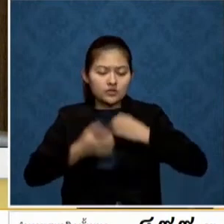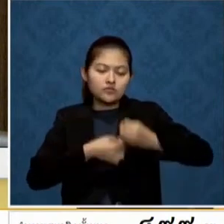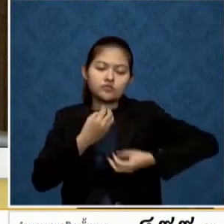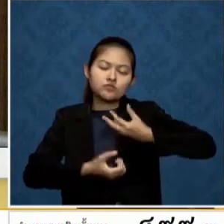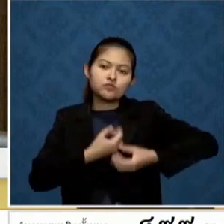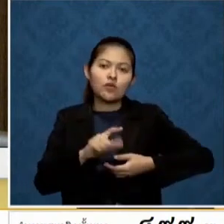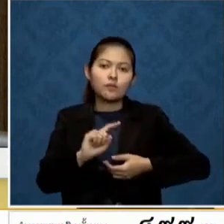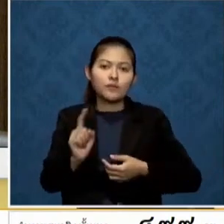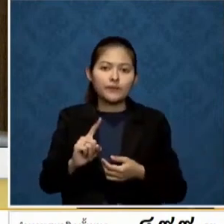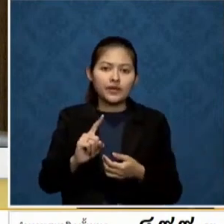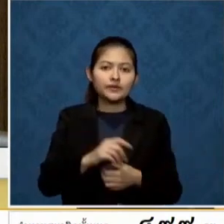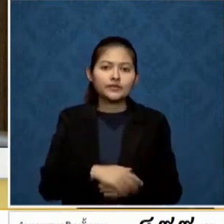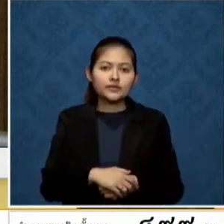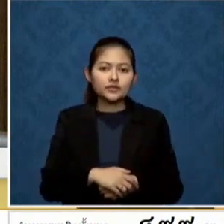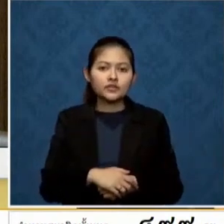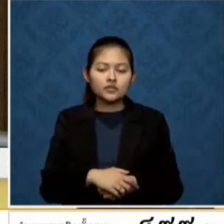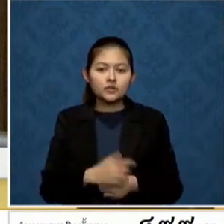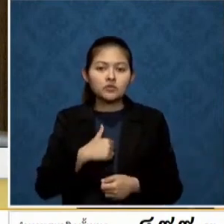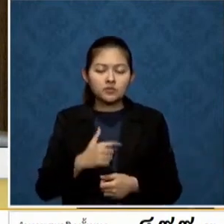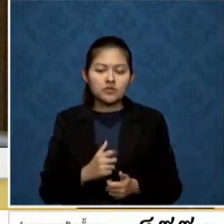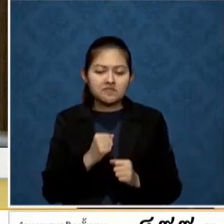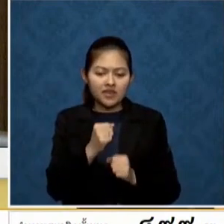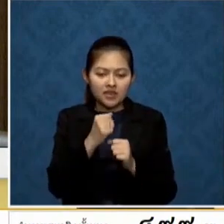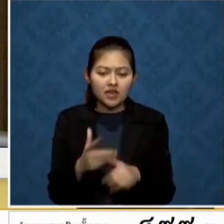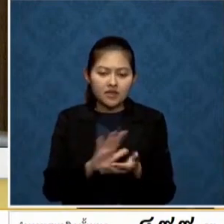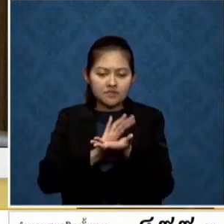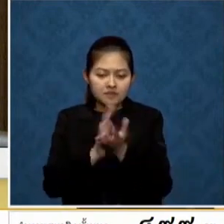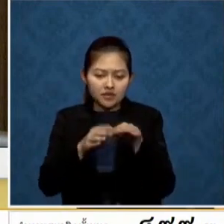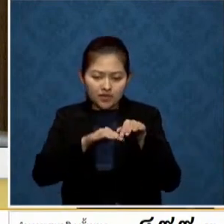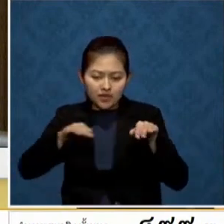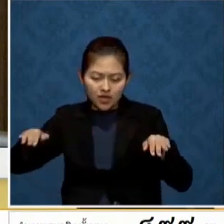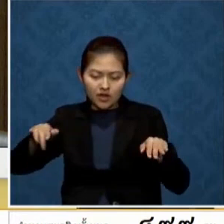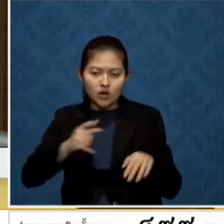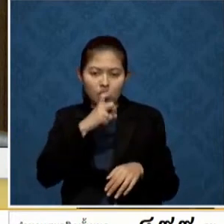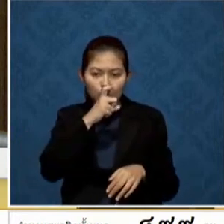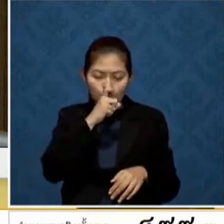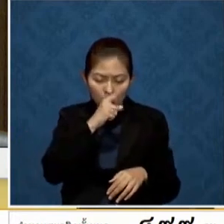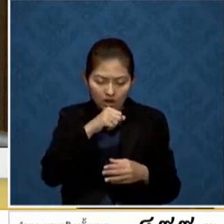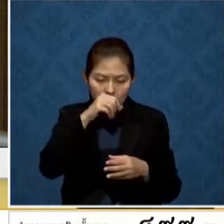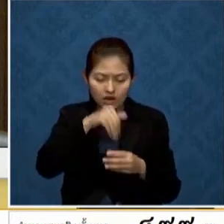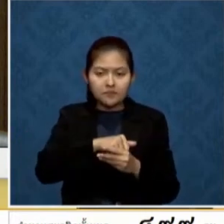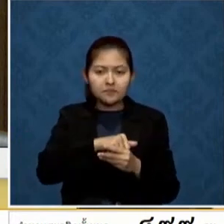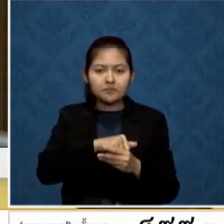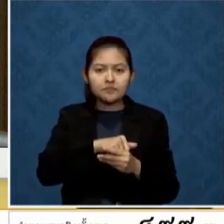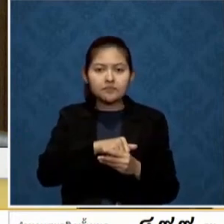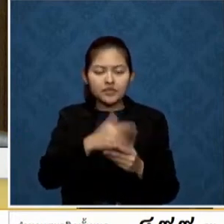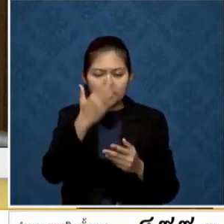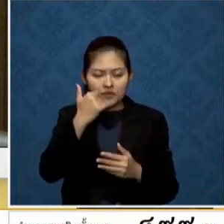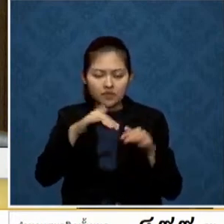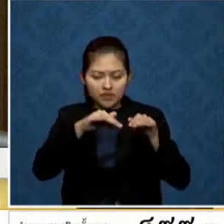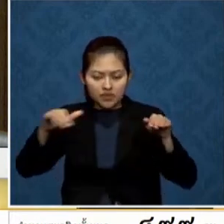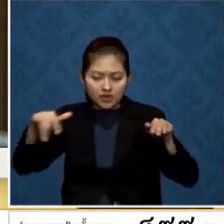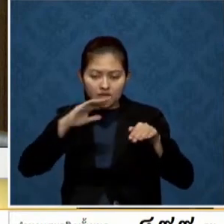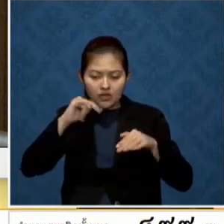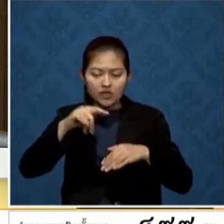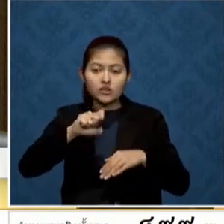ลักษณะที่บอกสังคมว่าผมพยายามจะไปปรับเกณฑ์เกี่ยวกับการโหวตลับนะครับท่านตั้งคำถามว่าเอ๊ะทำไมถึงมีเกณฑ์ว่าถ้า